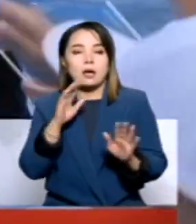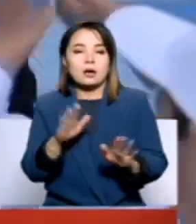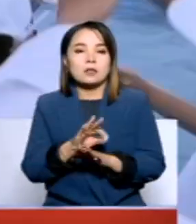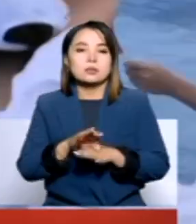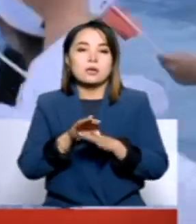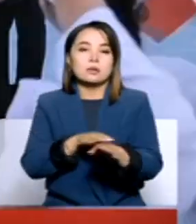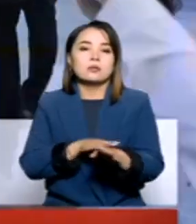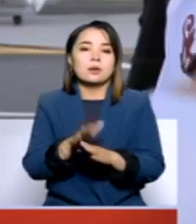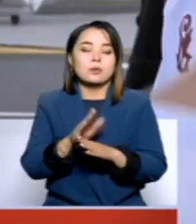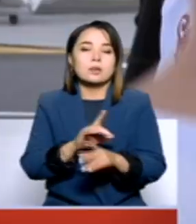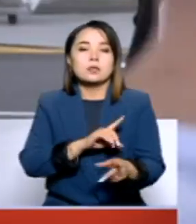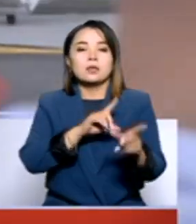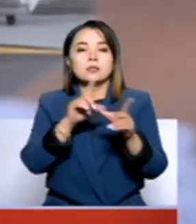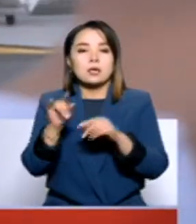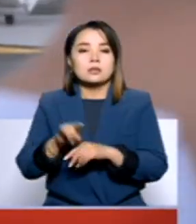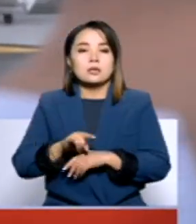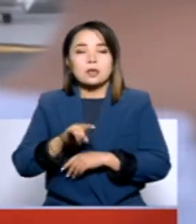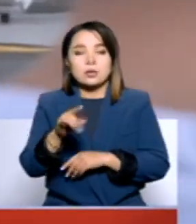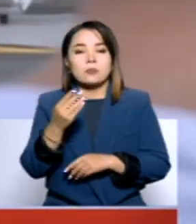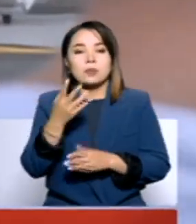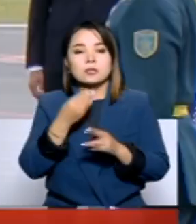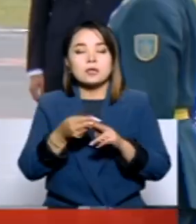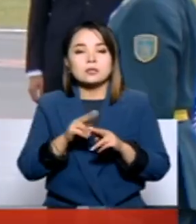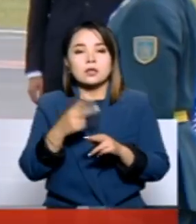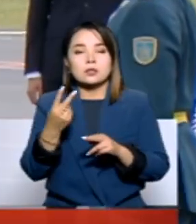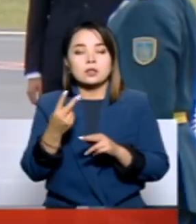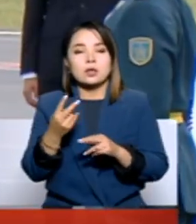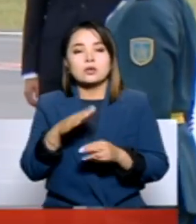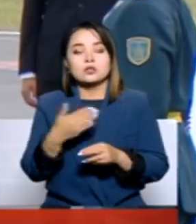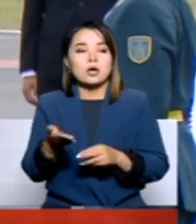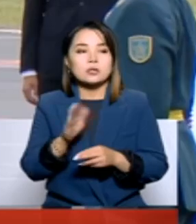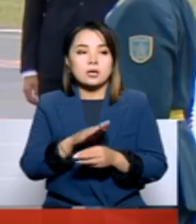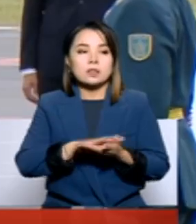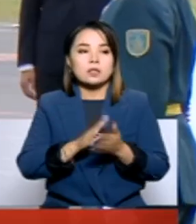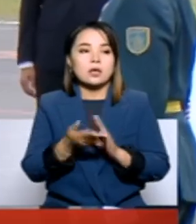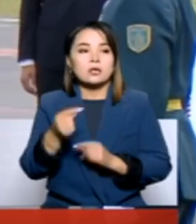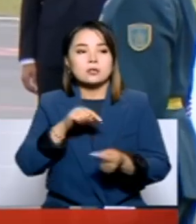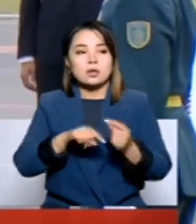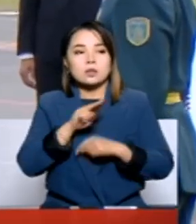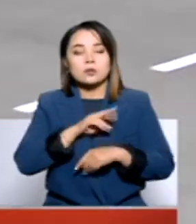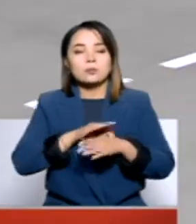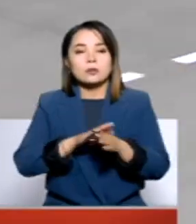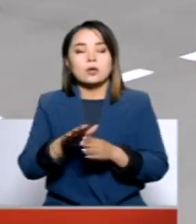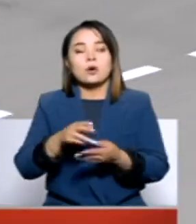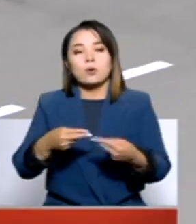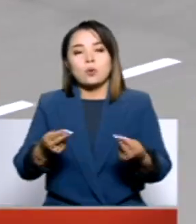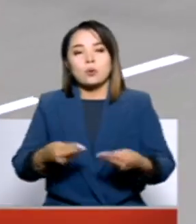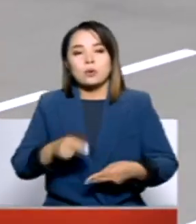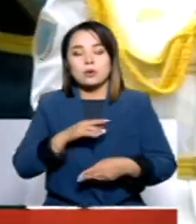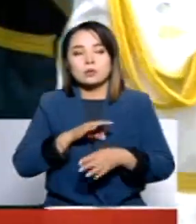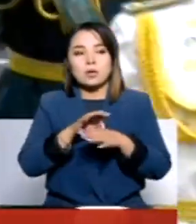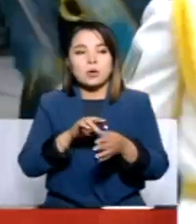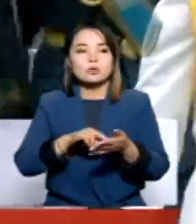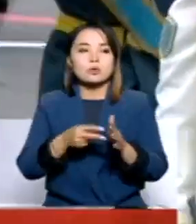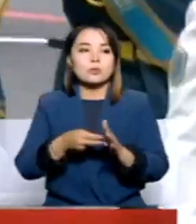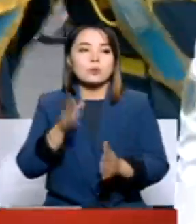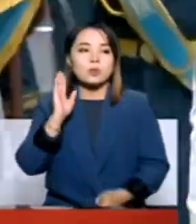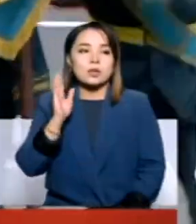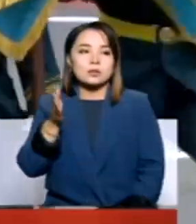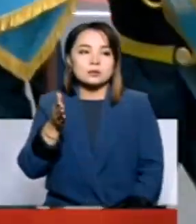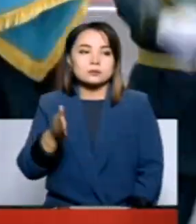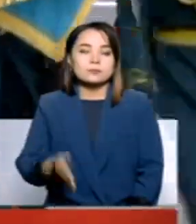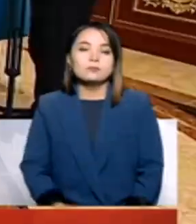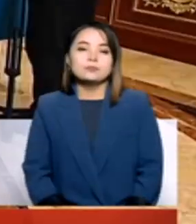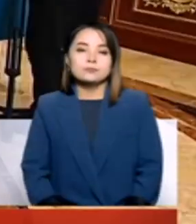шырқады. Сапар аясында жоғары деңгейде екіжақты келіссөздер жүргізіледі және бірқатар маңызды құжатқа қол қойылады деп жоспарланып отыр.